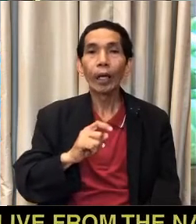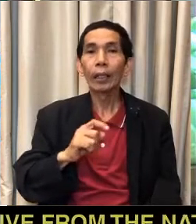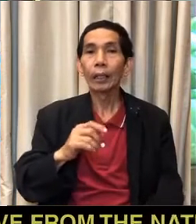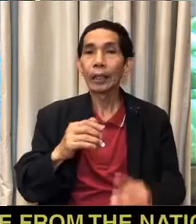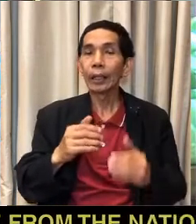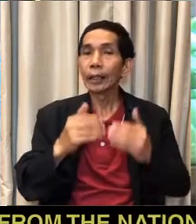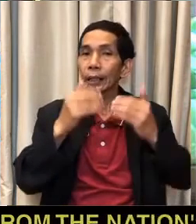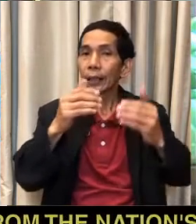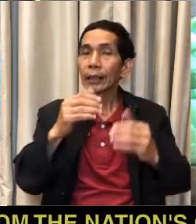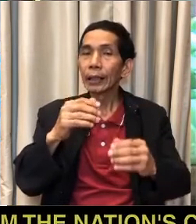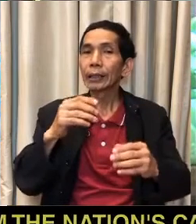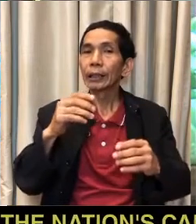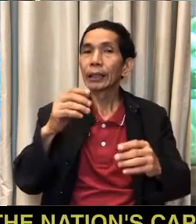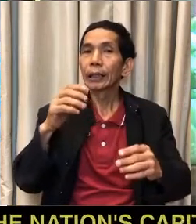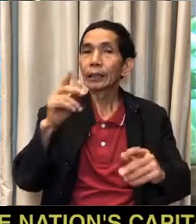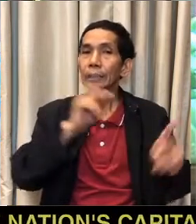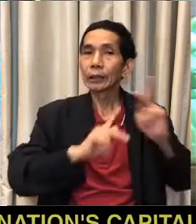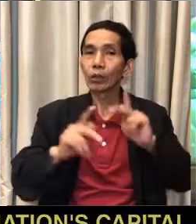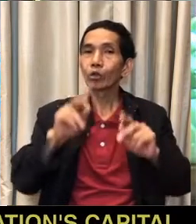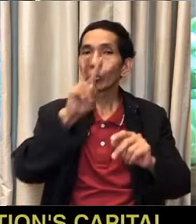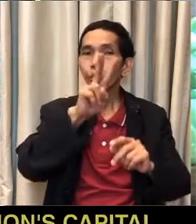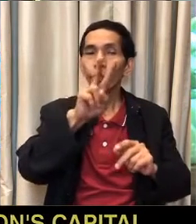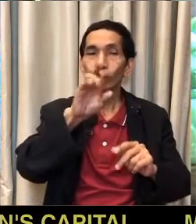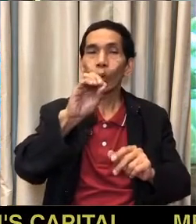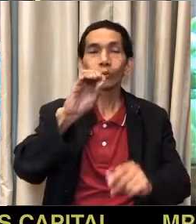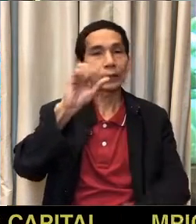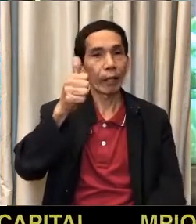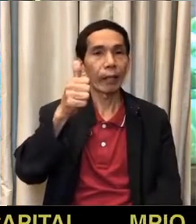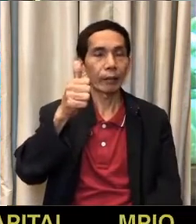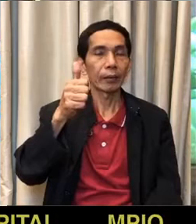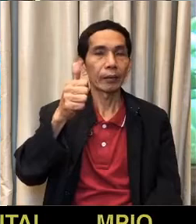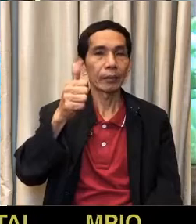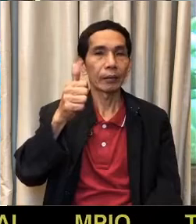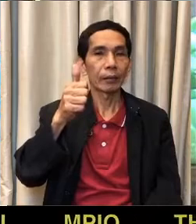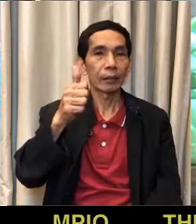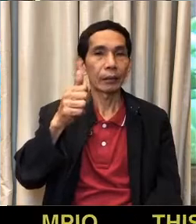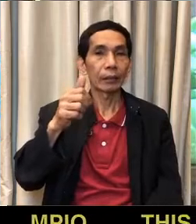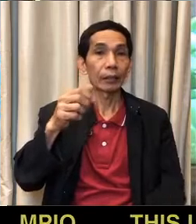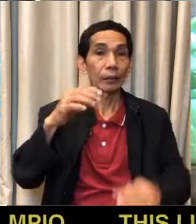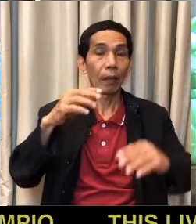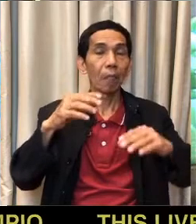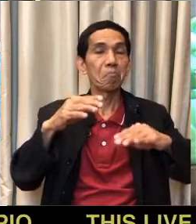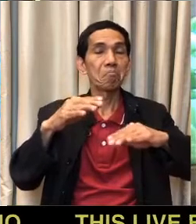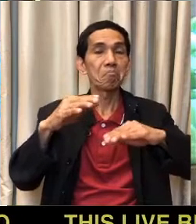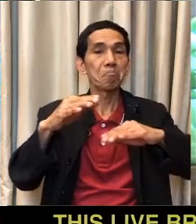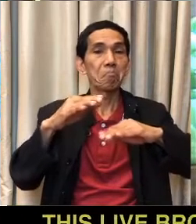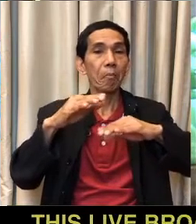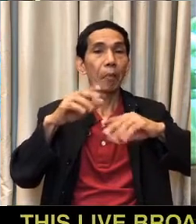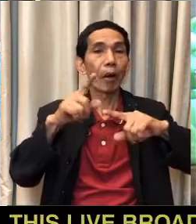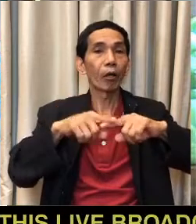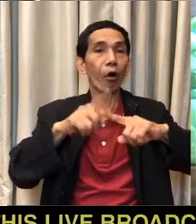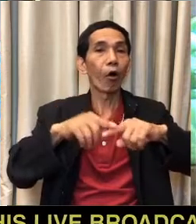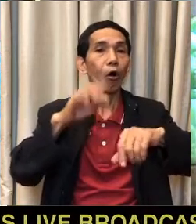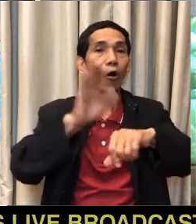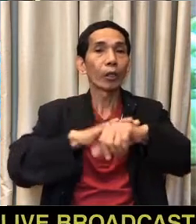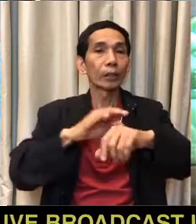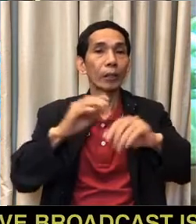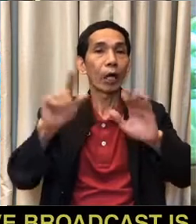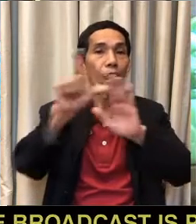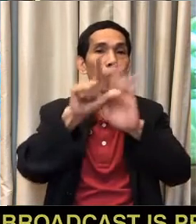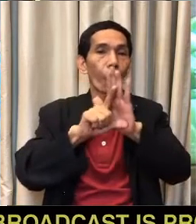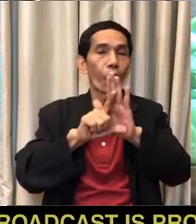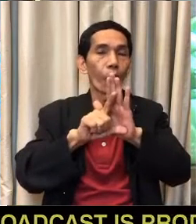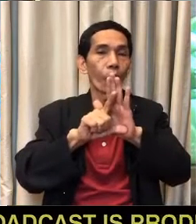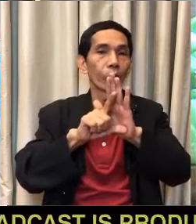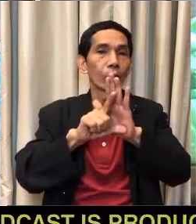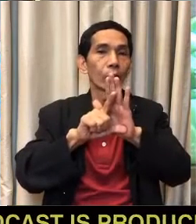Expanded Senior Citizen Act of 2010. Yun ang mga basihan ng batas.